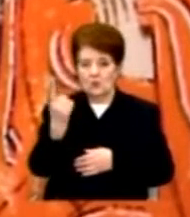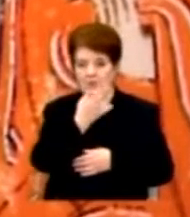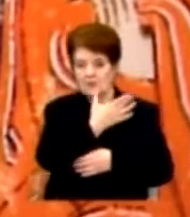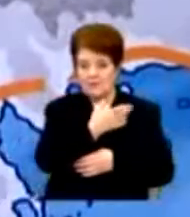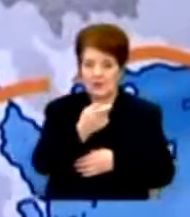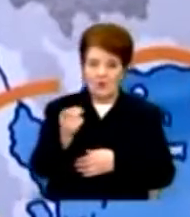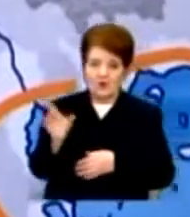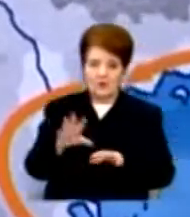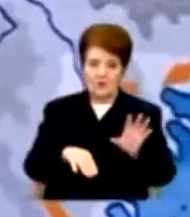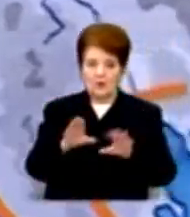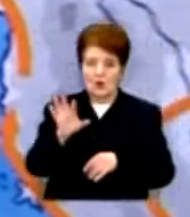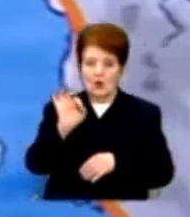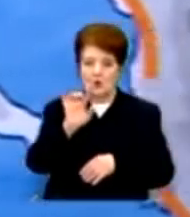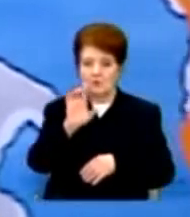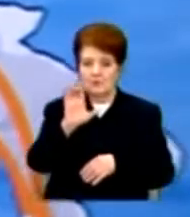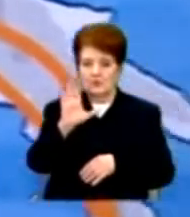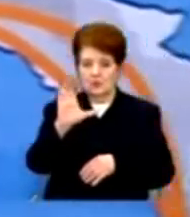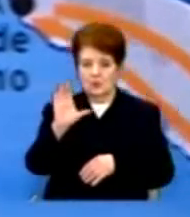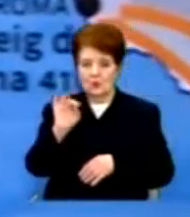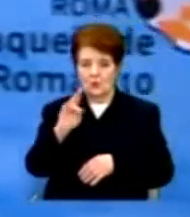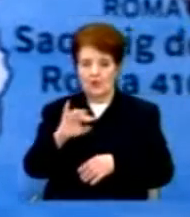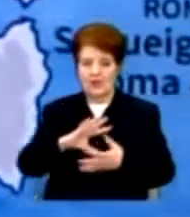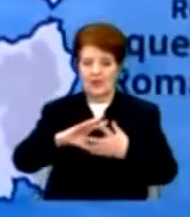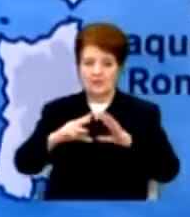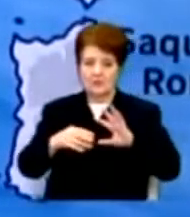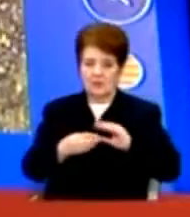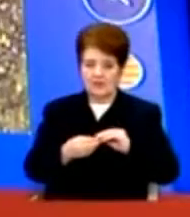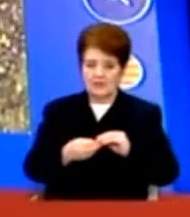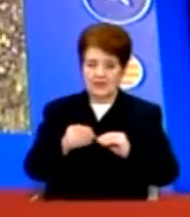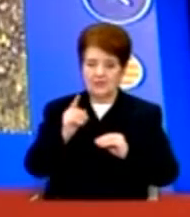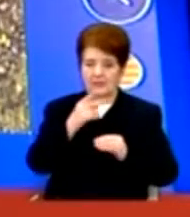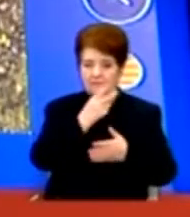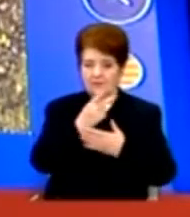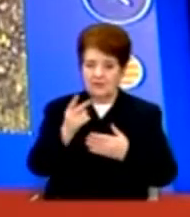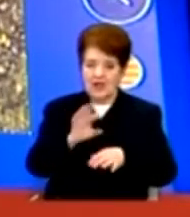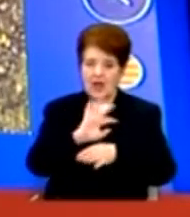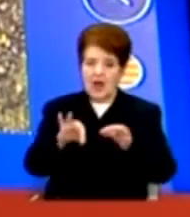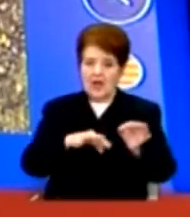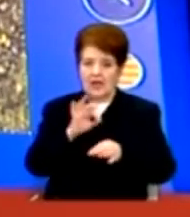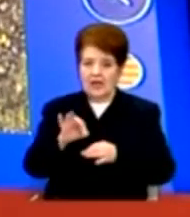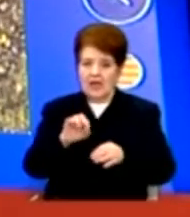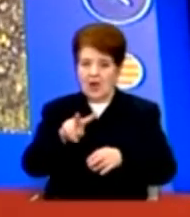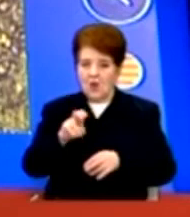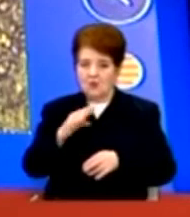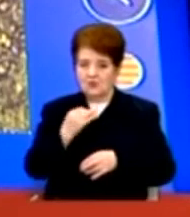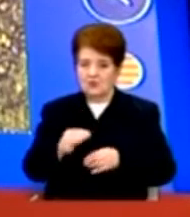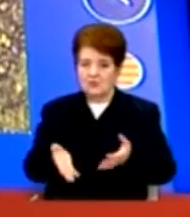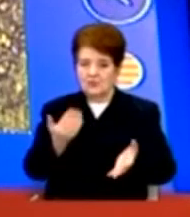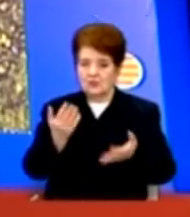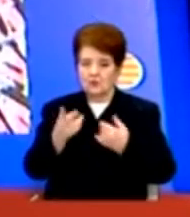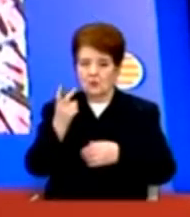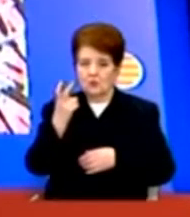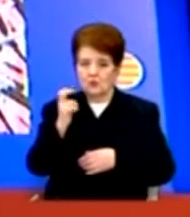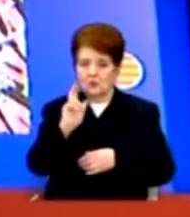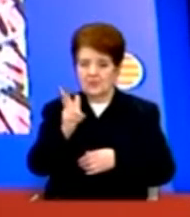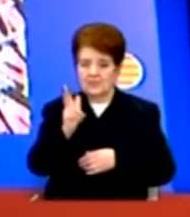perioade considerată obscură. Sunt prezentate rezultatele excavațiilor din zonă, deși arheologii au reușit să scoată la lumină doar 230